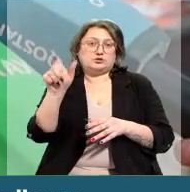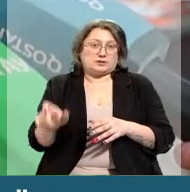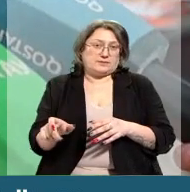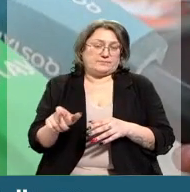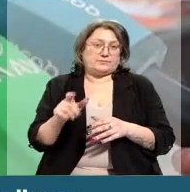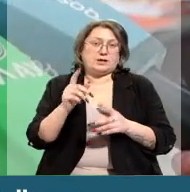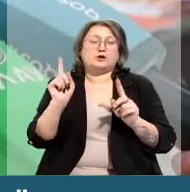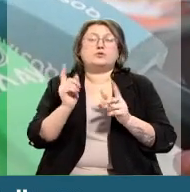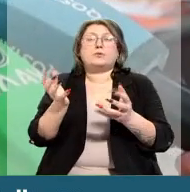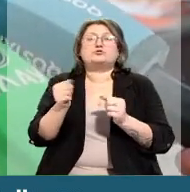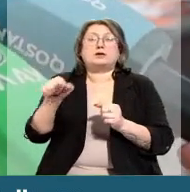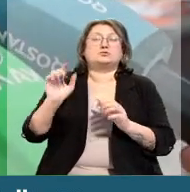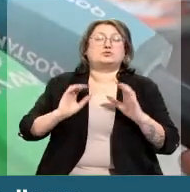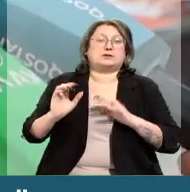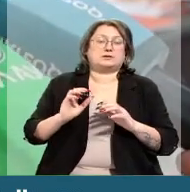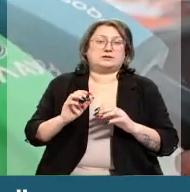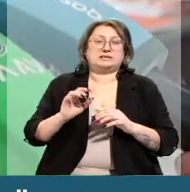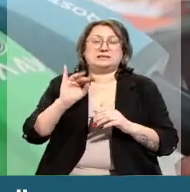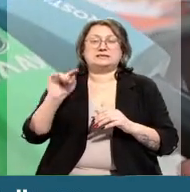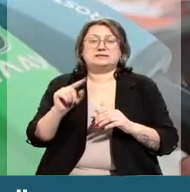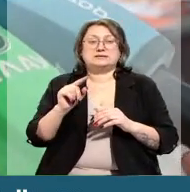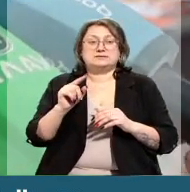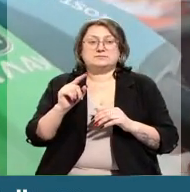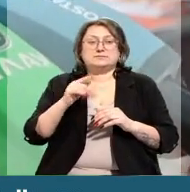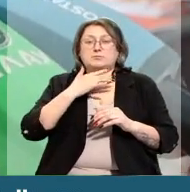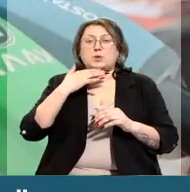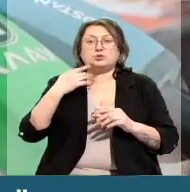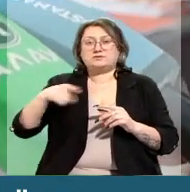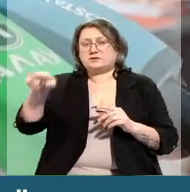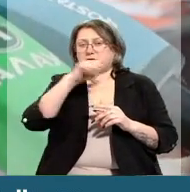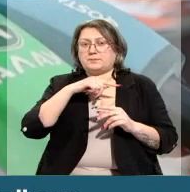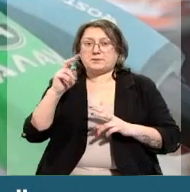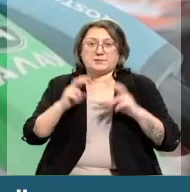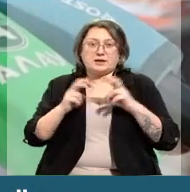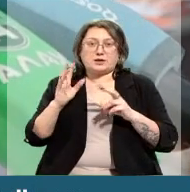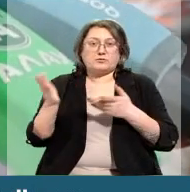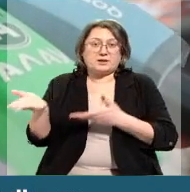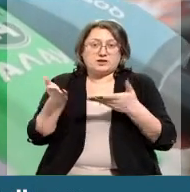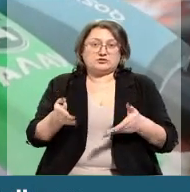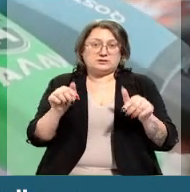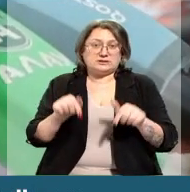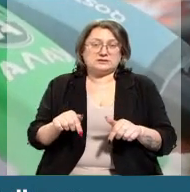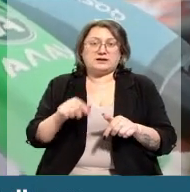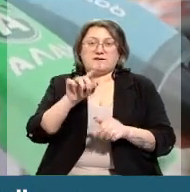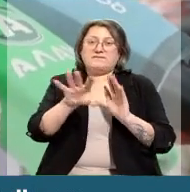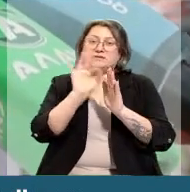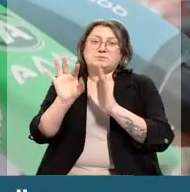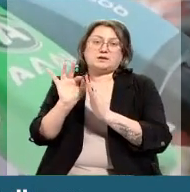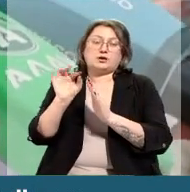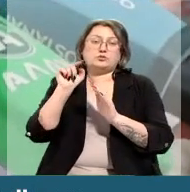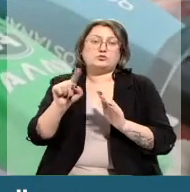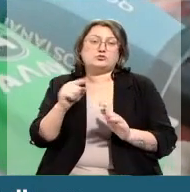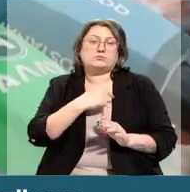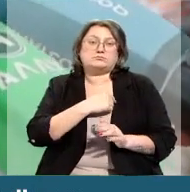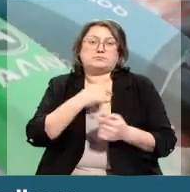Что получает для себя студент? Из множества предприятий, которые сегодня приглашены, они выбирают то,